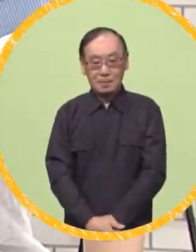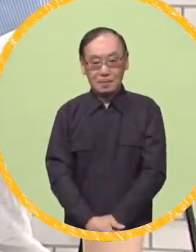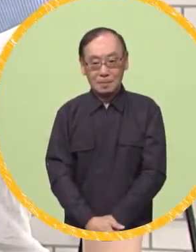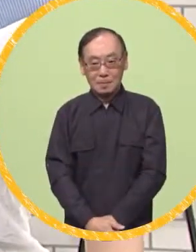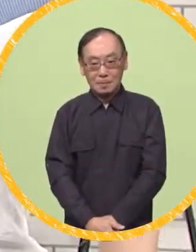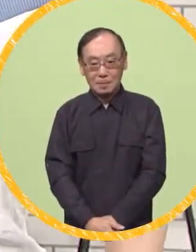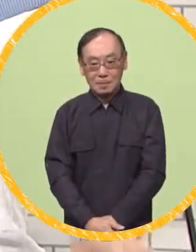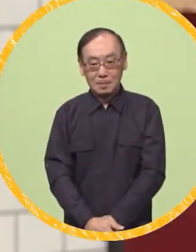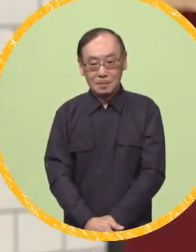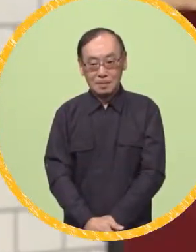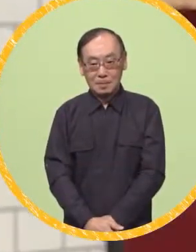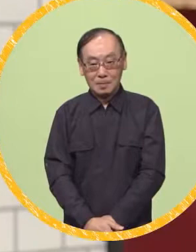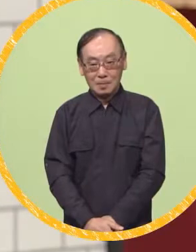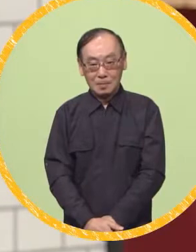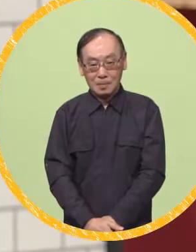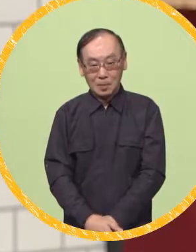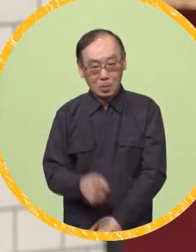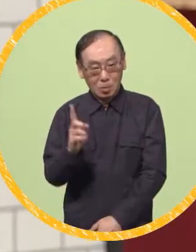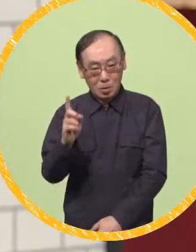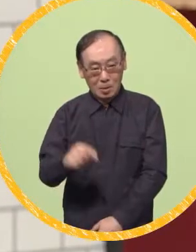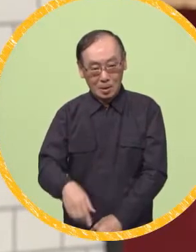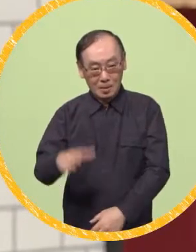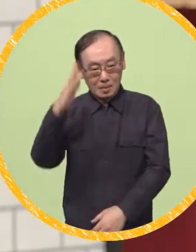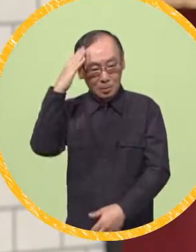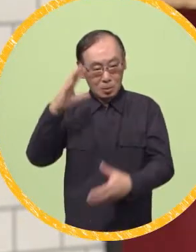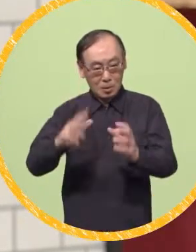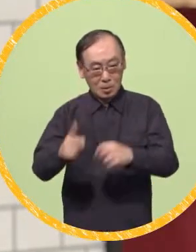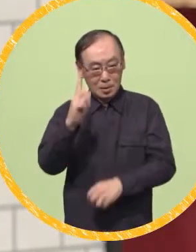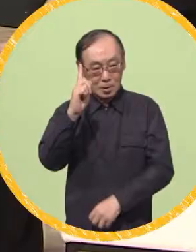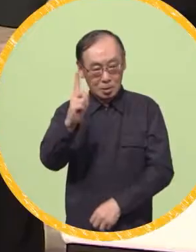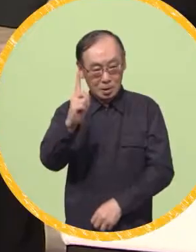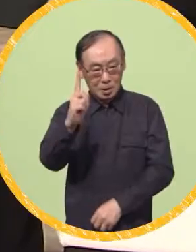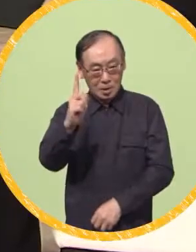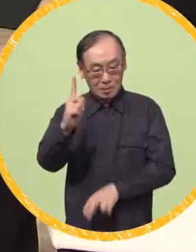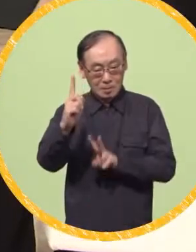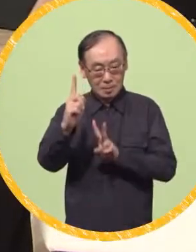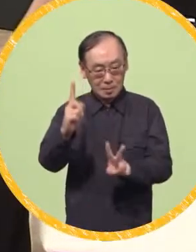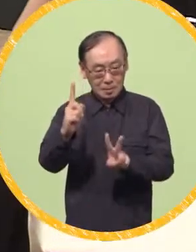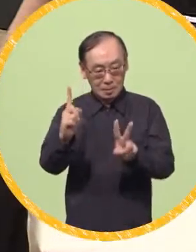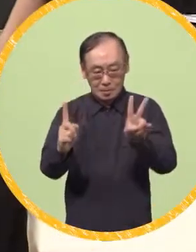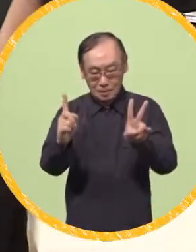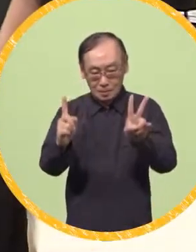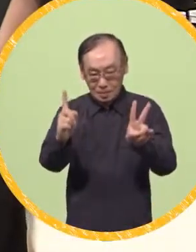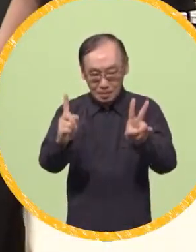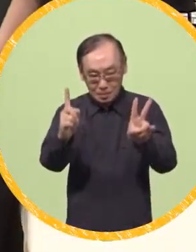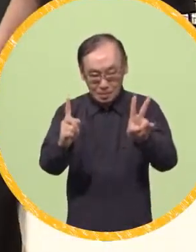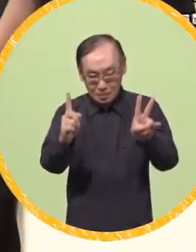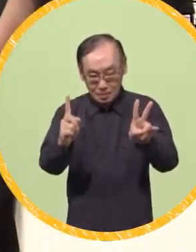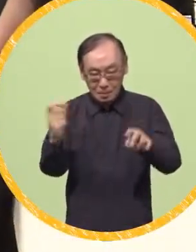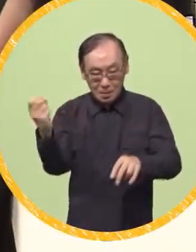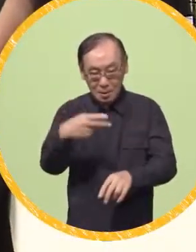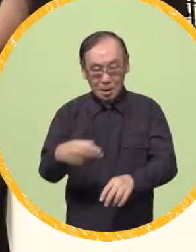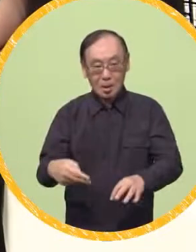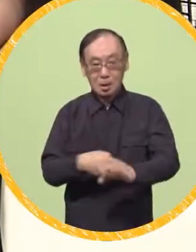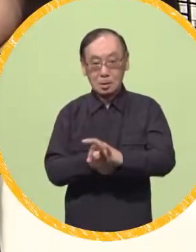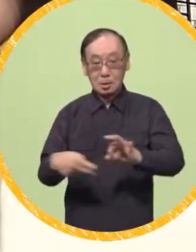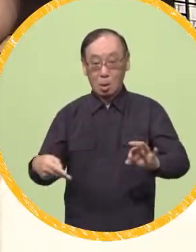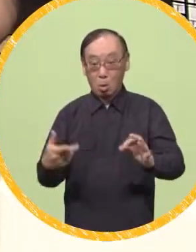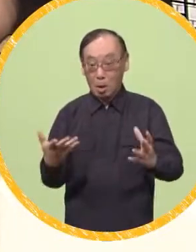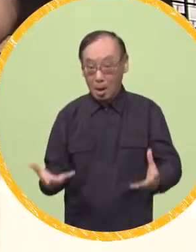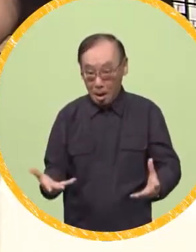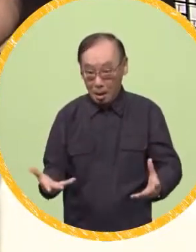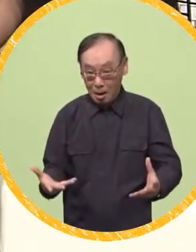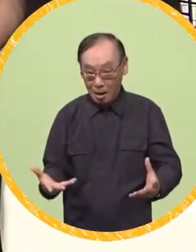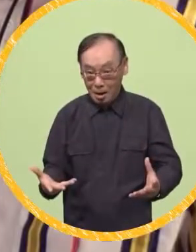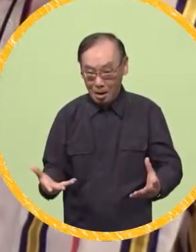ああああっこれは知事が一人で飲むか私と杏奈ちゃんがなのかbeauty になるからまさか誰も